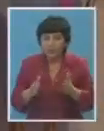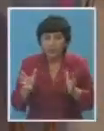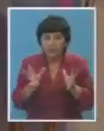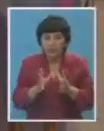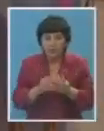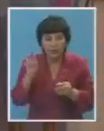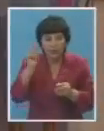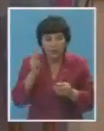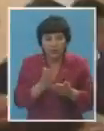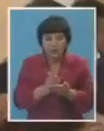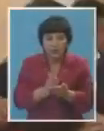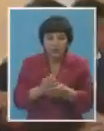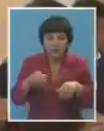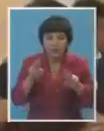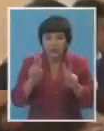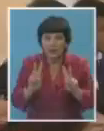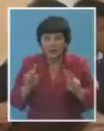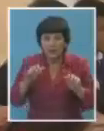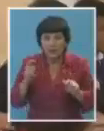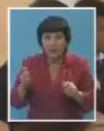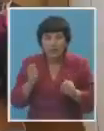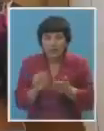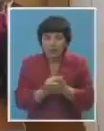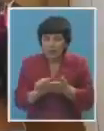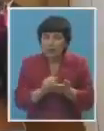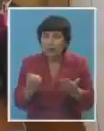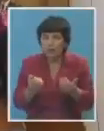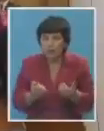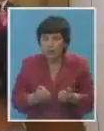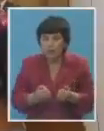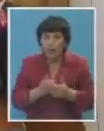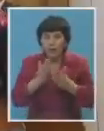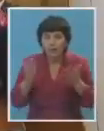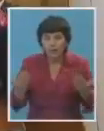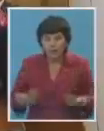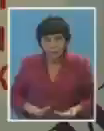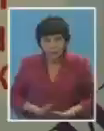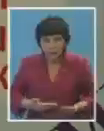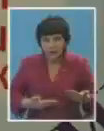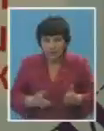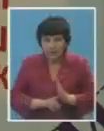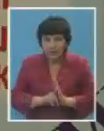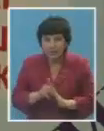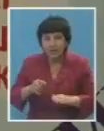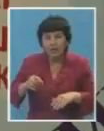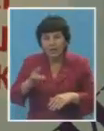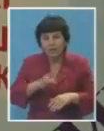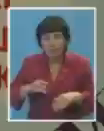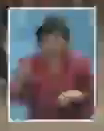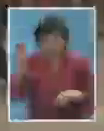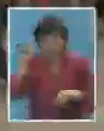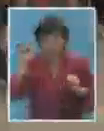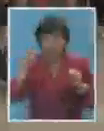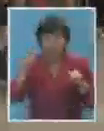орнында білім алған түлектер енді маман иесі екенін дәлелдейтін құжаттарын қолдарына алып, үлкен өмір жолына қадам басты. Республикалық жоғары